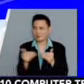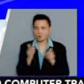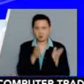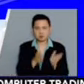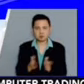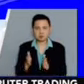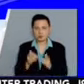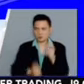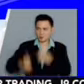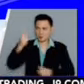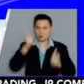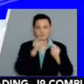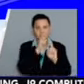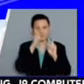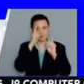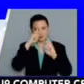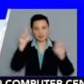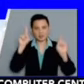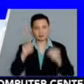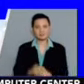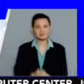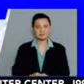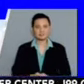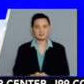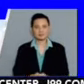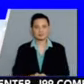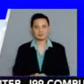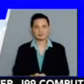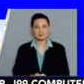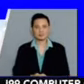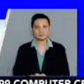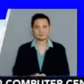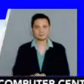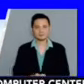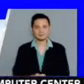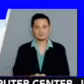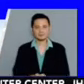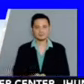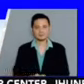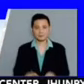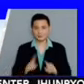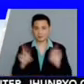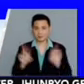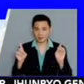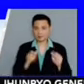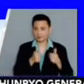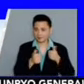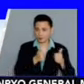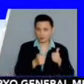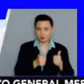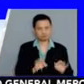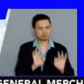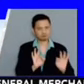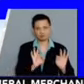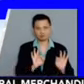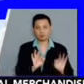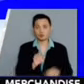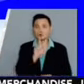successful in terms of the competition. Pagpapasalamat sa